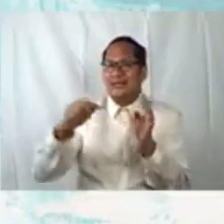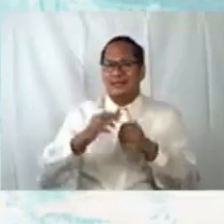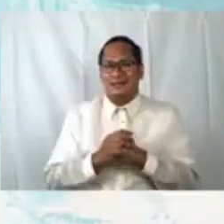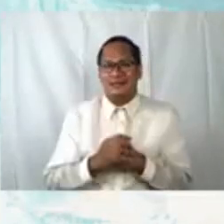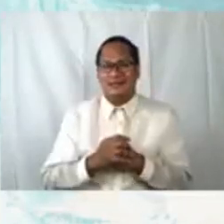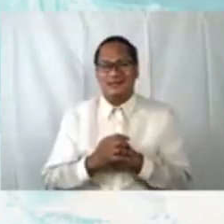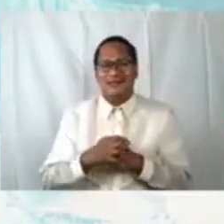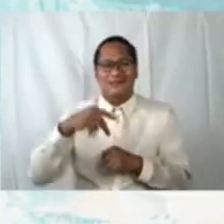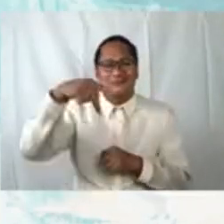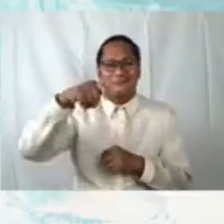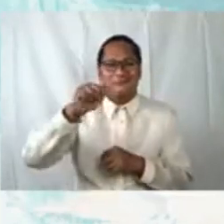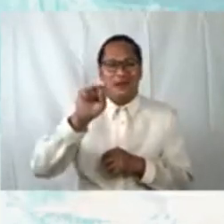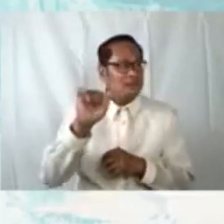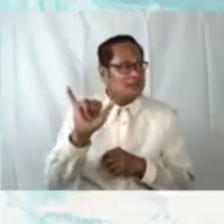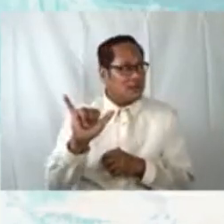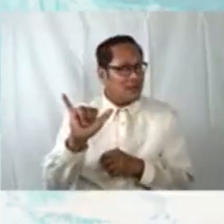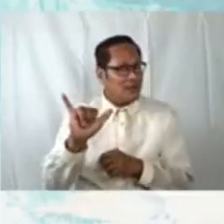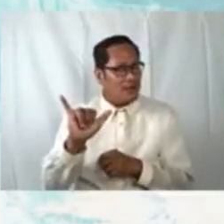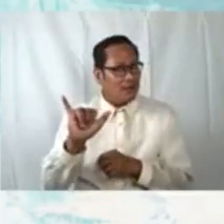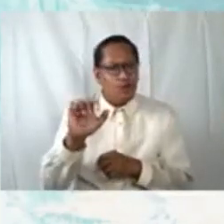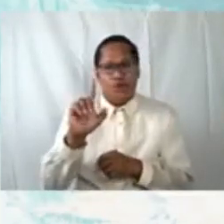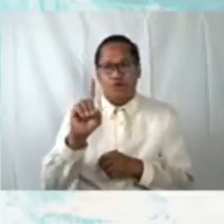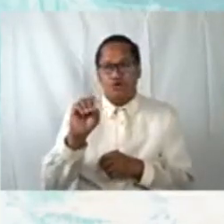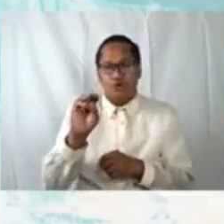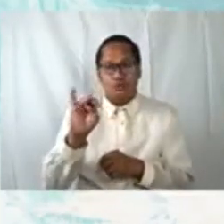Pasay, Dominguez Street.